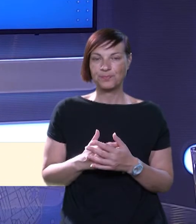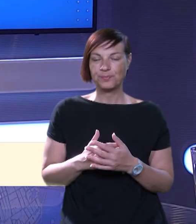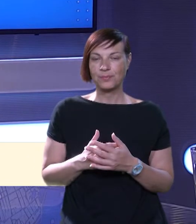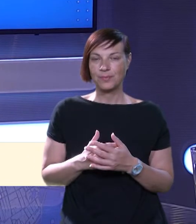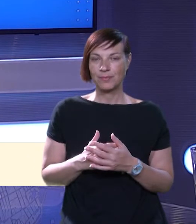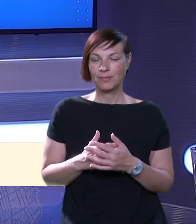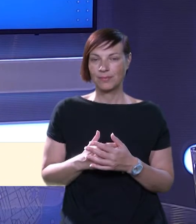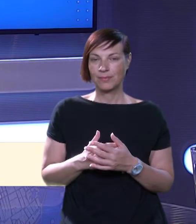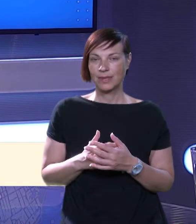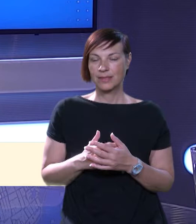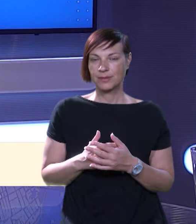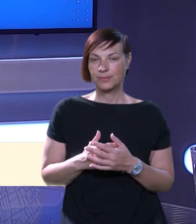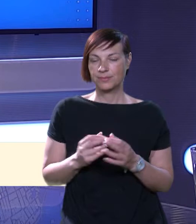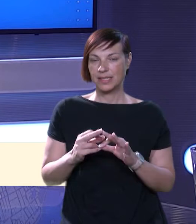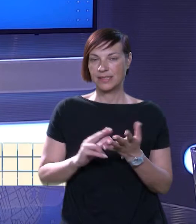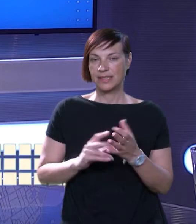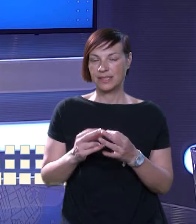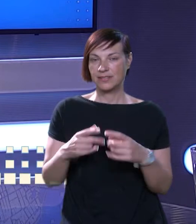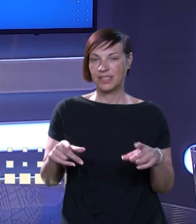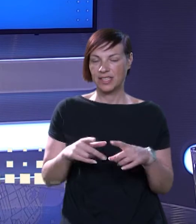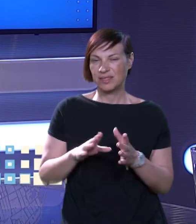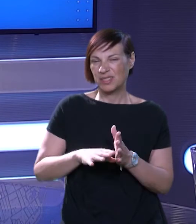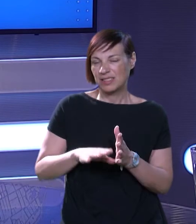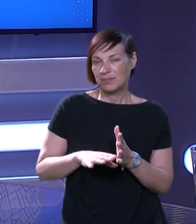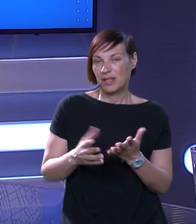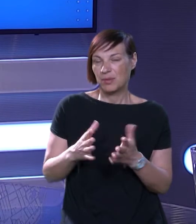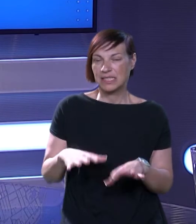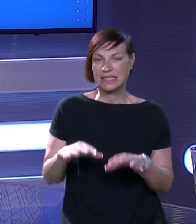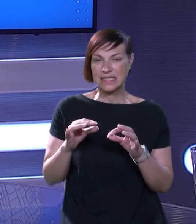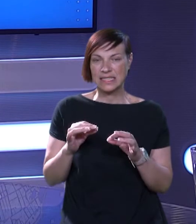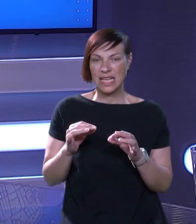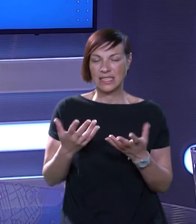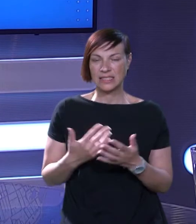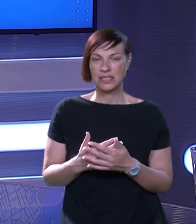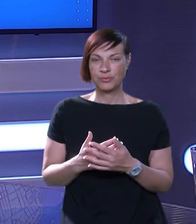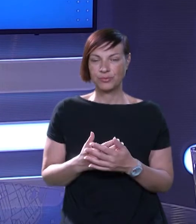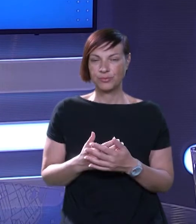je dosta potisnuta alternativna glazba i ona se negdje sama mora snalaziti